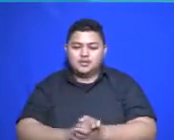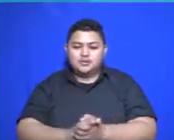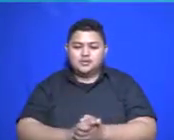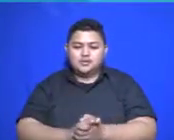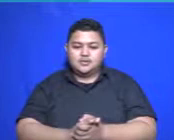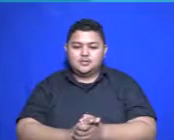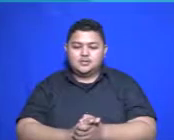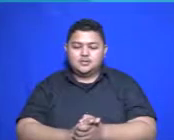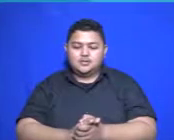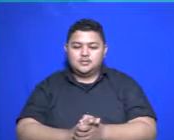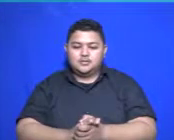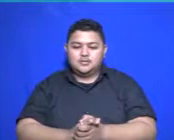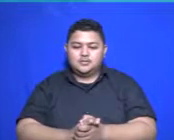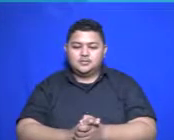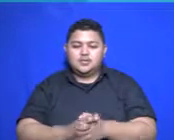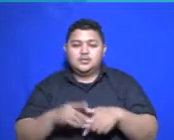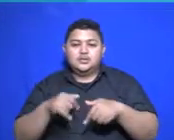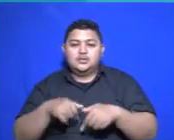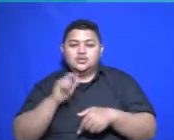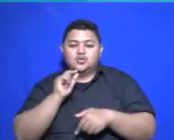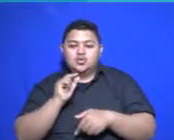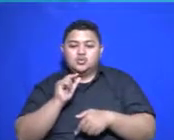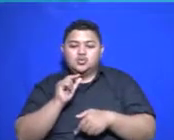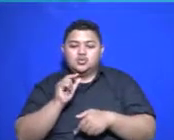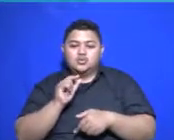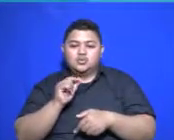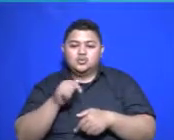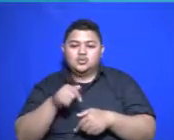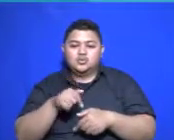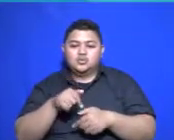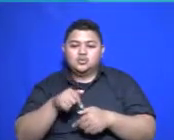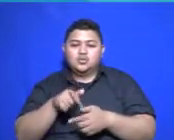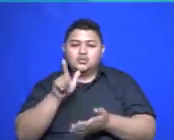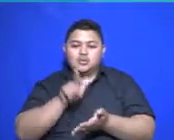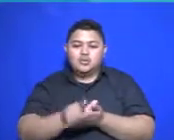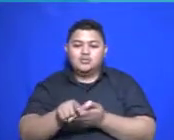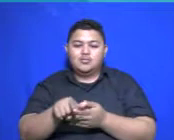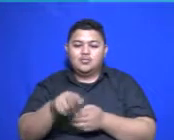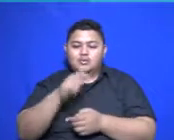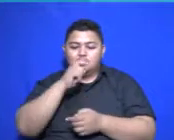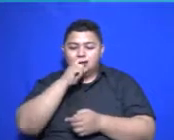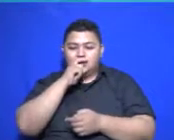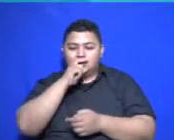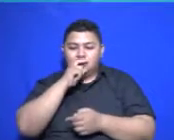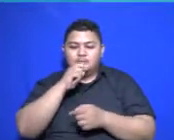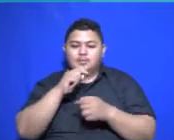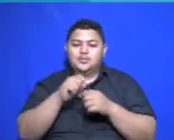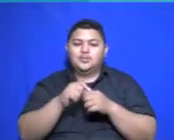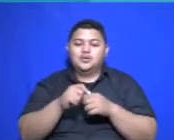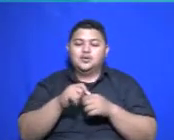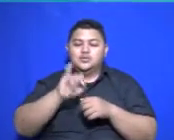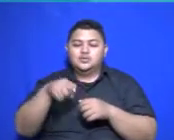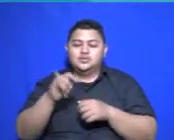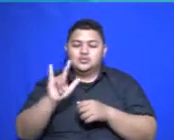laporan atau kinerja Pak Jokowi dan Pak JK. Jadi hari Senin yang lalu kami melakukan acara yang